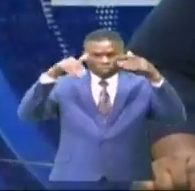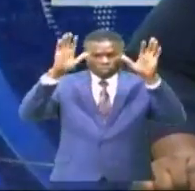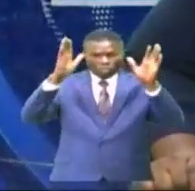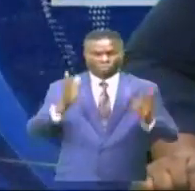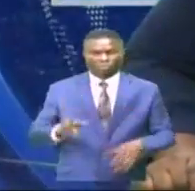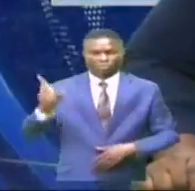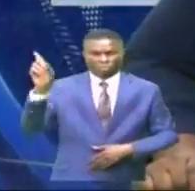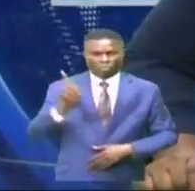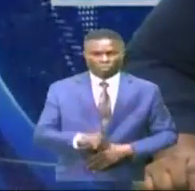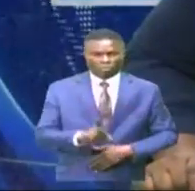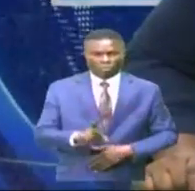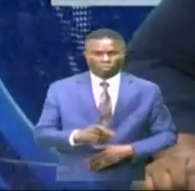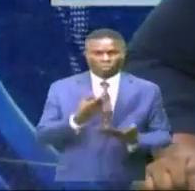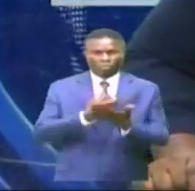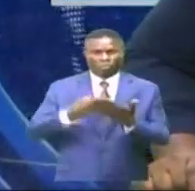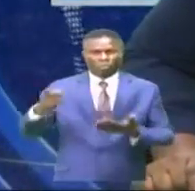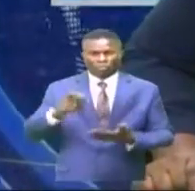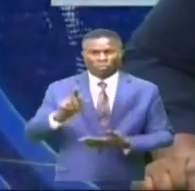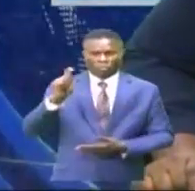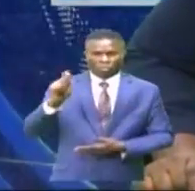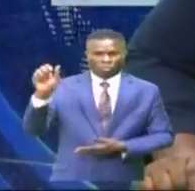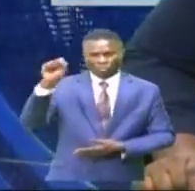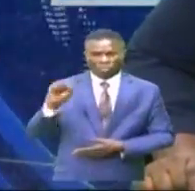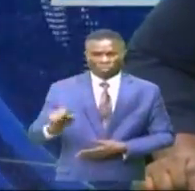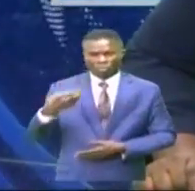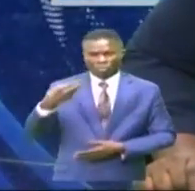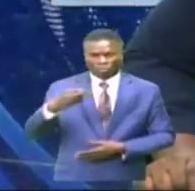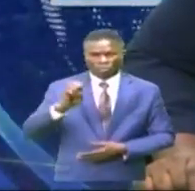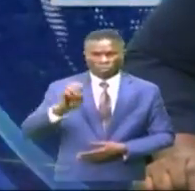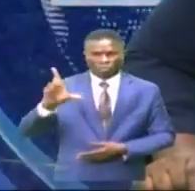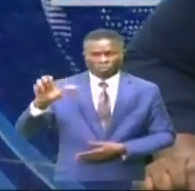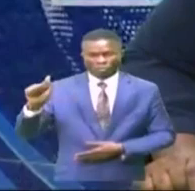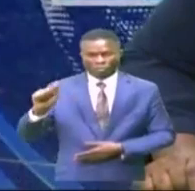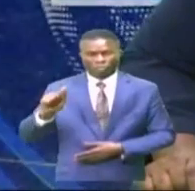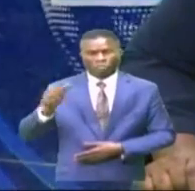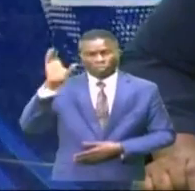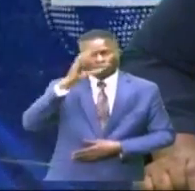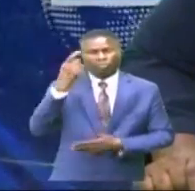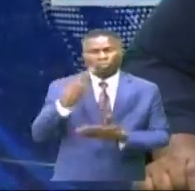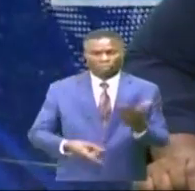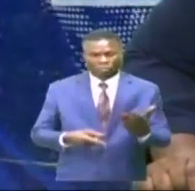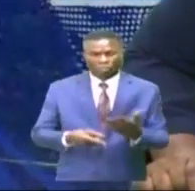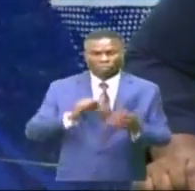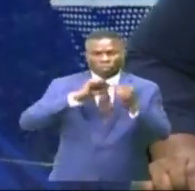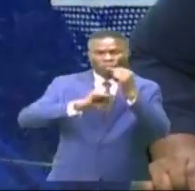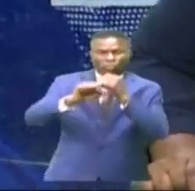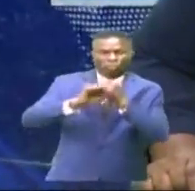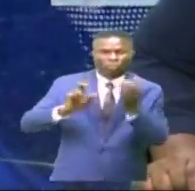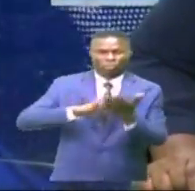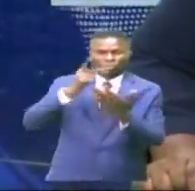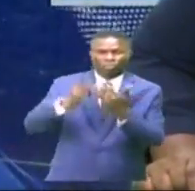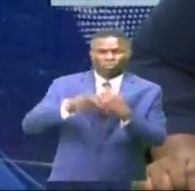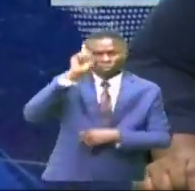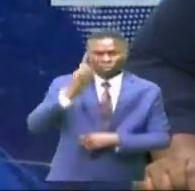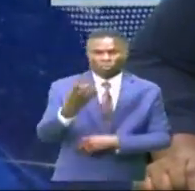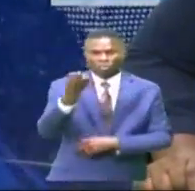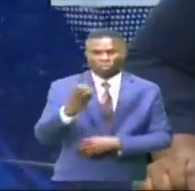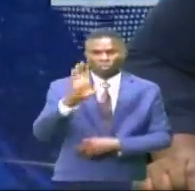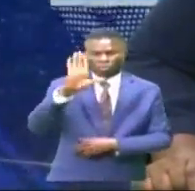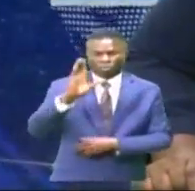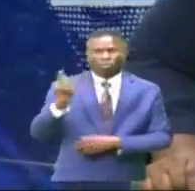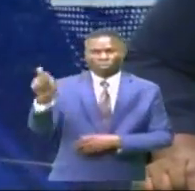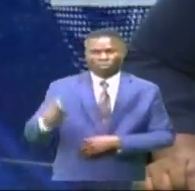il vient de passer une semaine à Djella dans le Congo central les buts étaient de sensibilisés sur le programme des 145 territoires